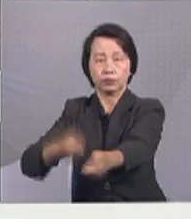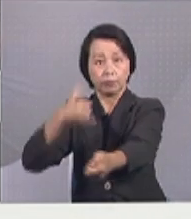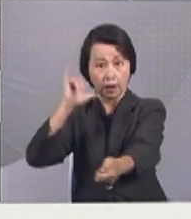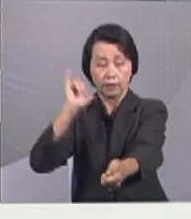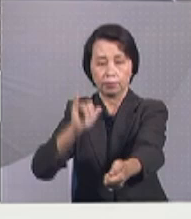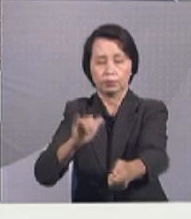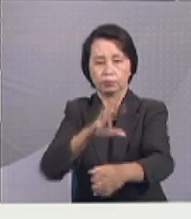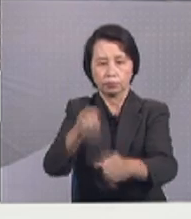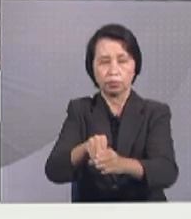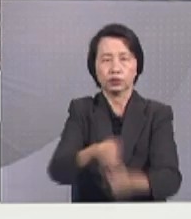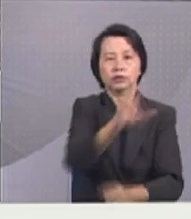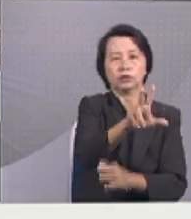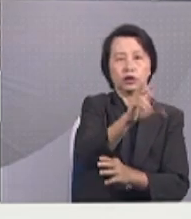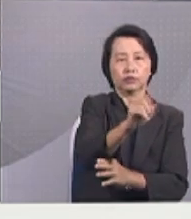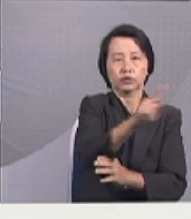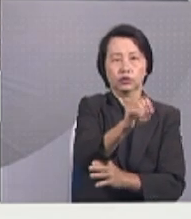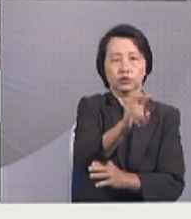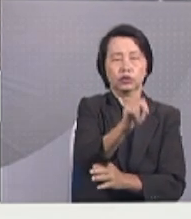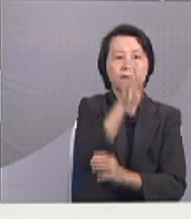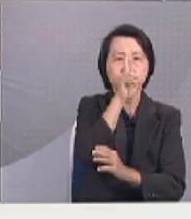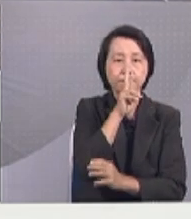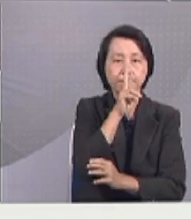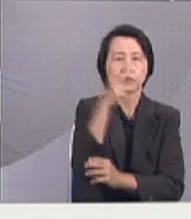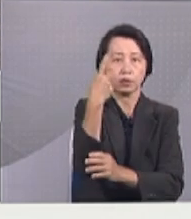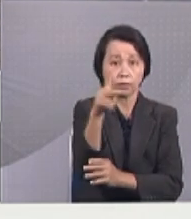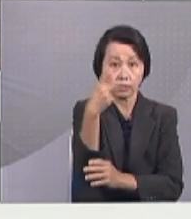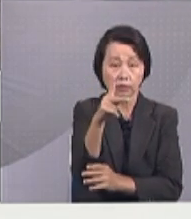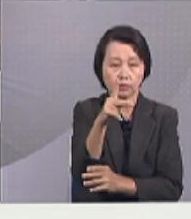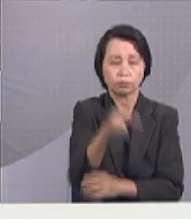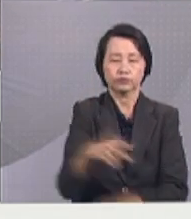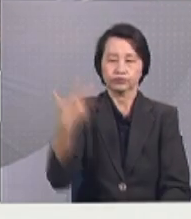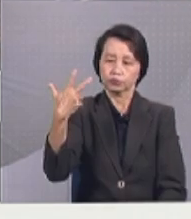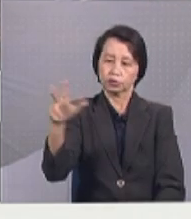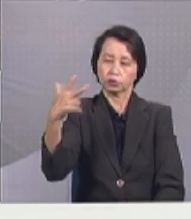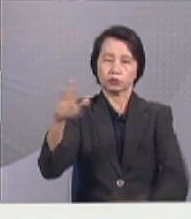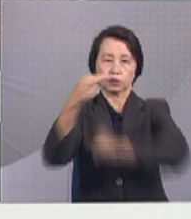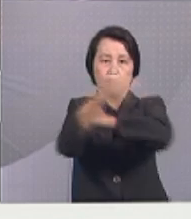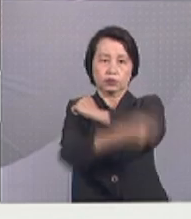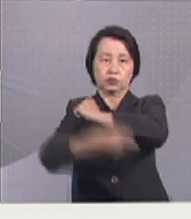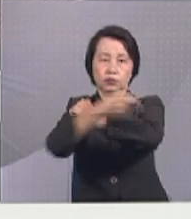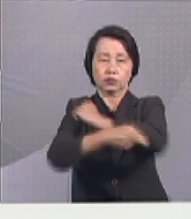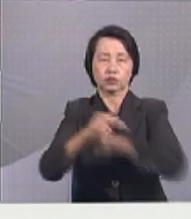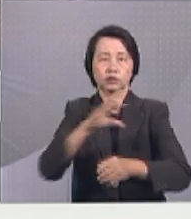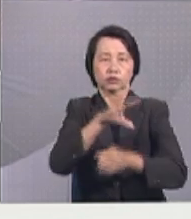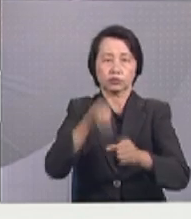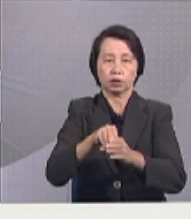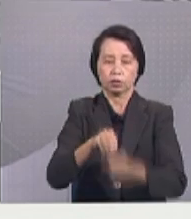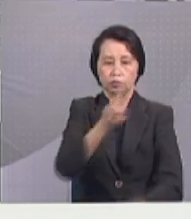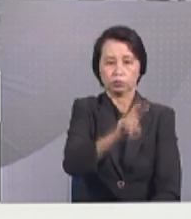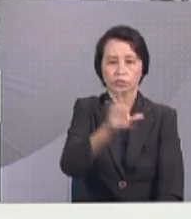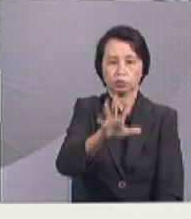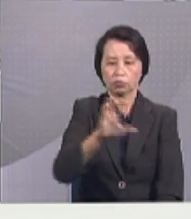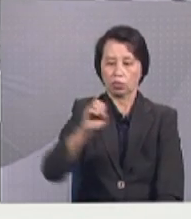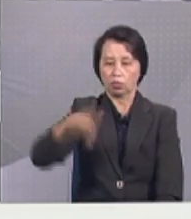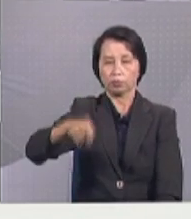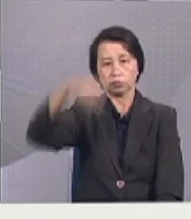yang meliputi 30 zon merah dan zon kuning di 13 buah negeri, termasuk 25